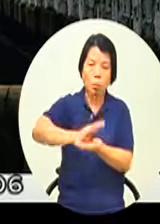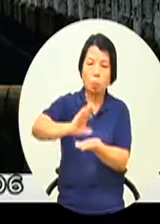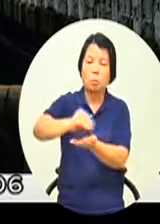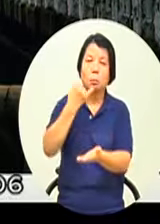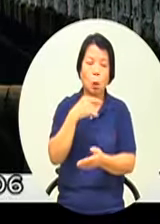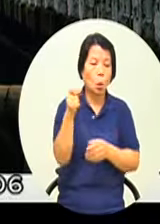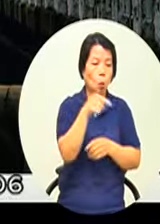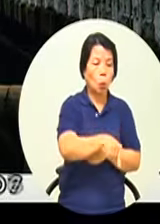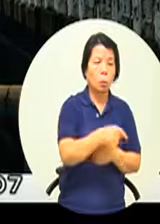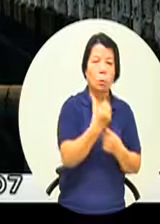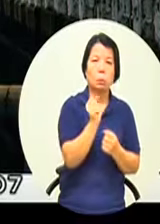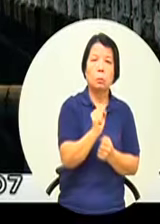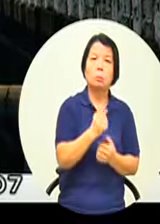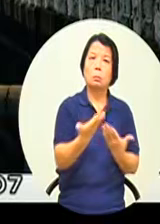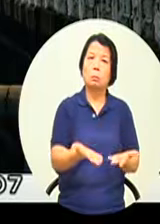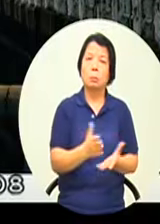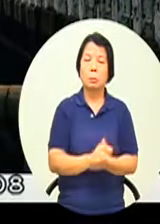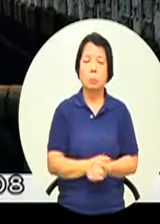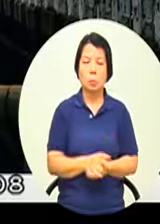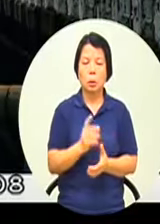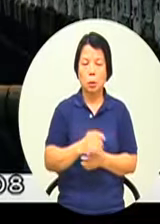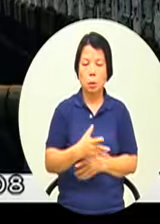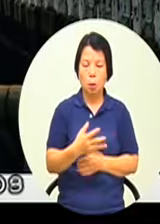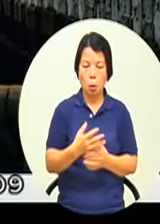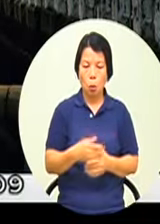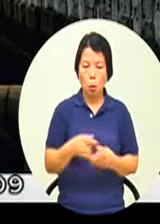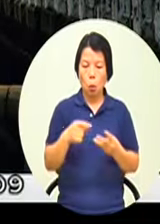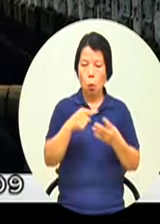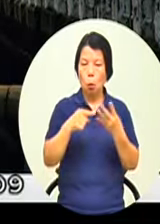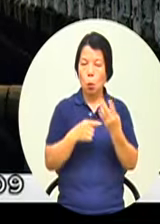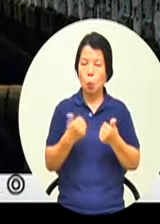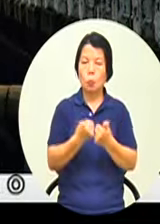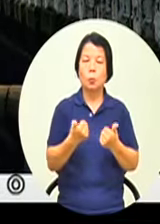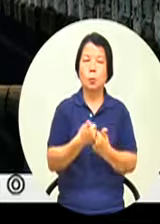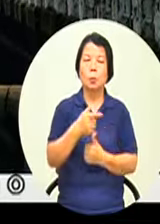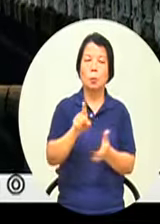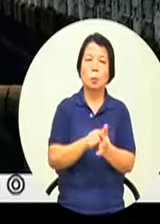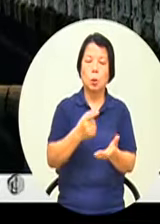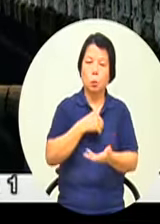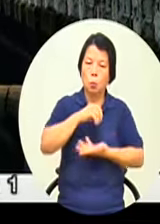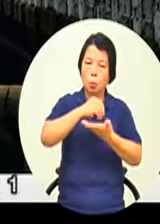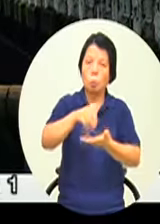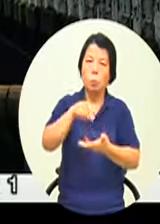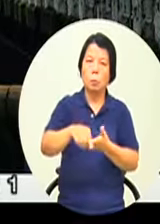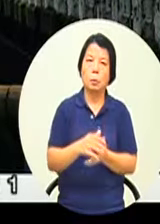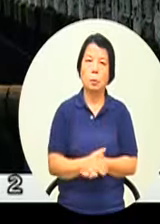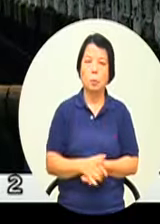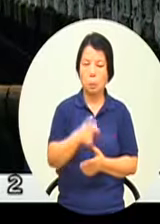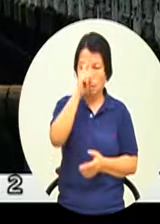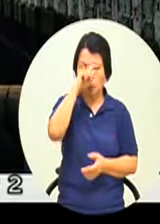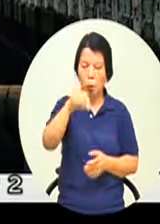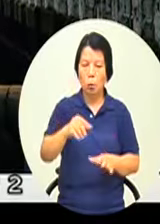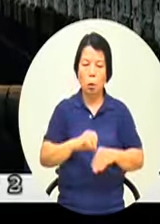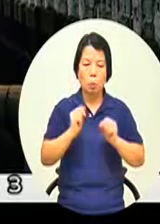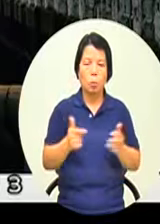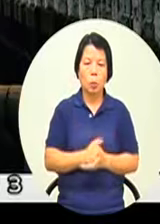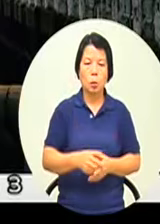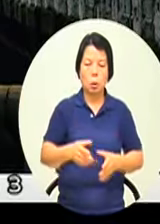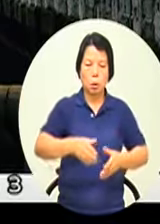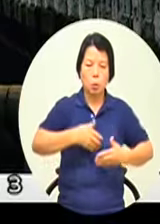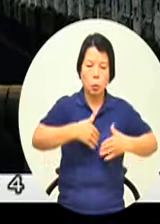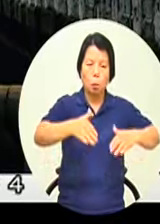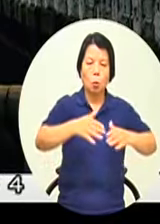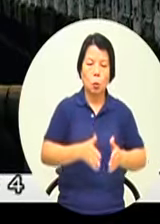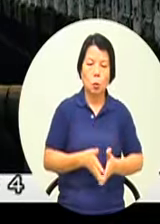啊，我也记这个，好像在前几个会期我也提过。就是希望能够把这个地方，我们不是要整条沟加盖，就是